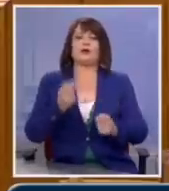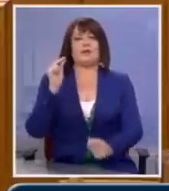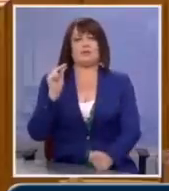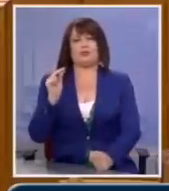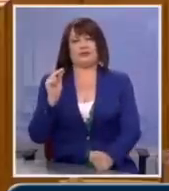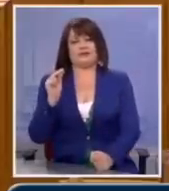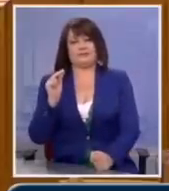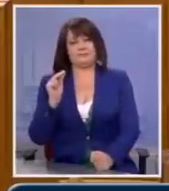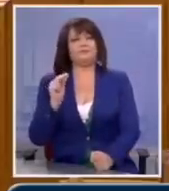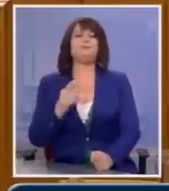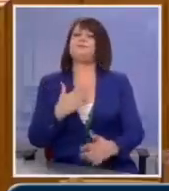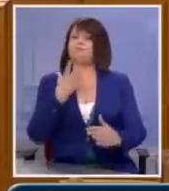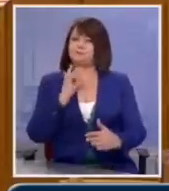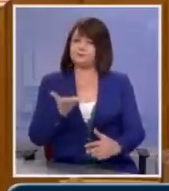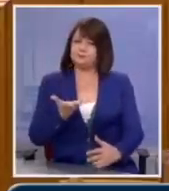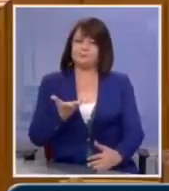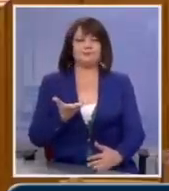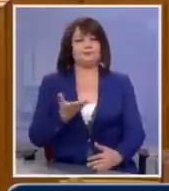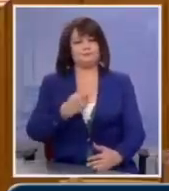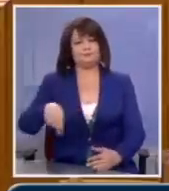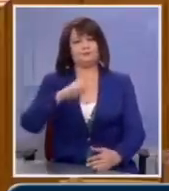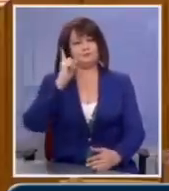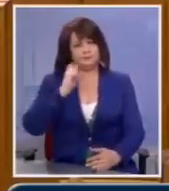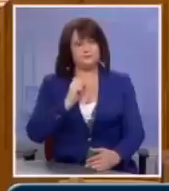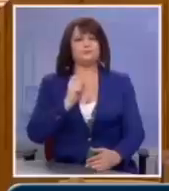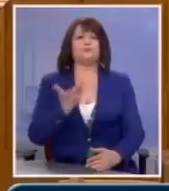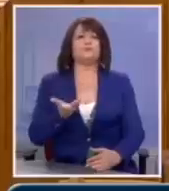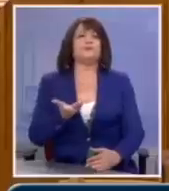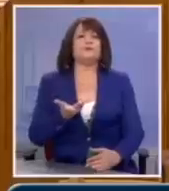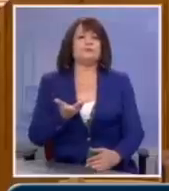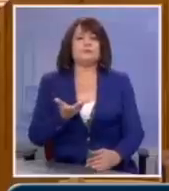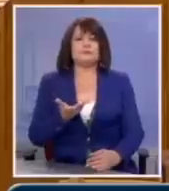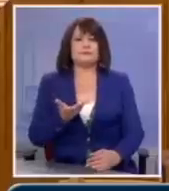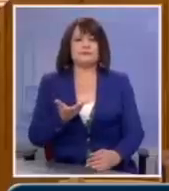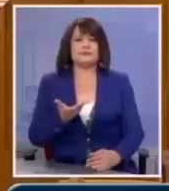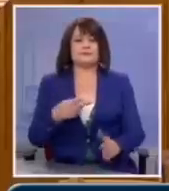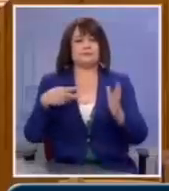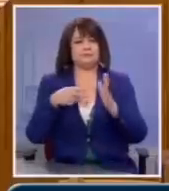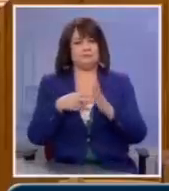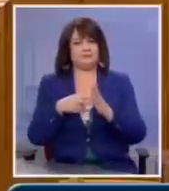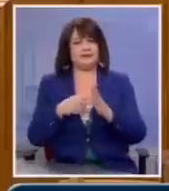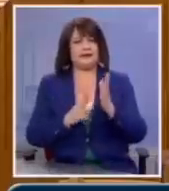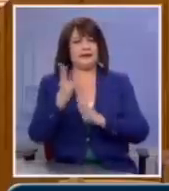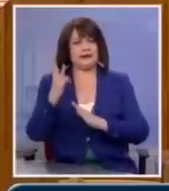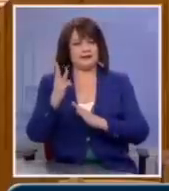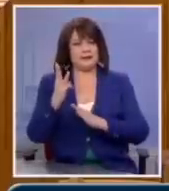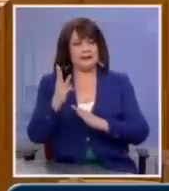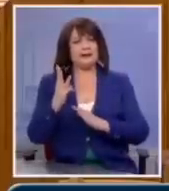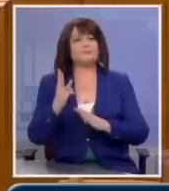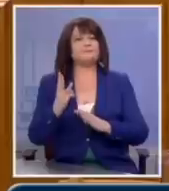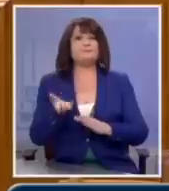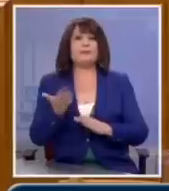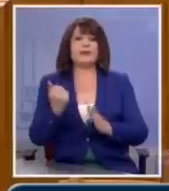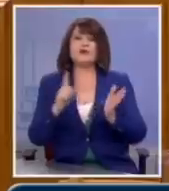υπόσχεση, δεδομένου ότι όπως όλοι γνωρίζετε, από το 2013 δεν